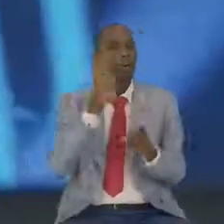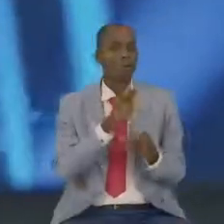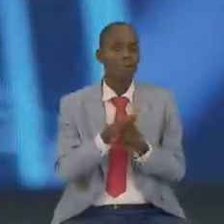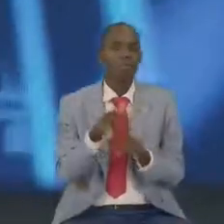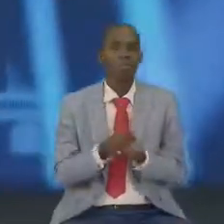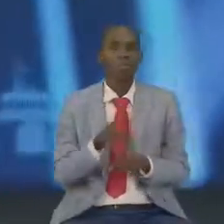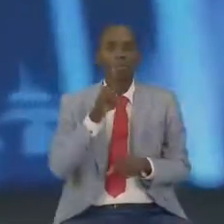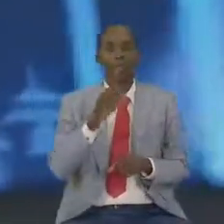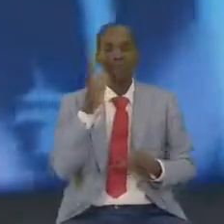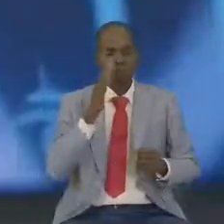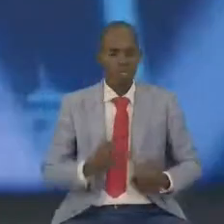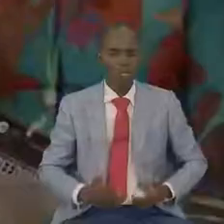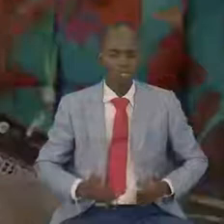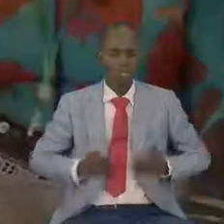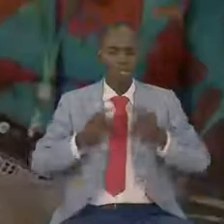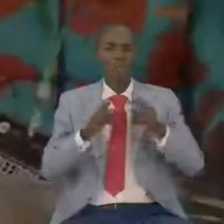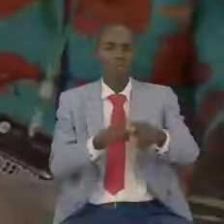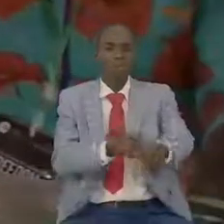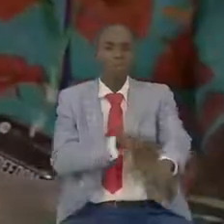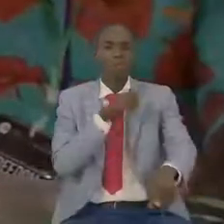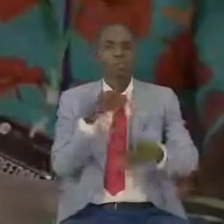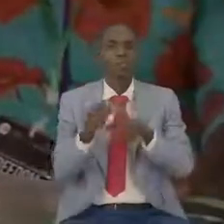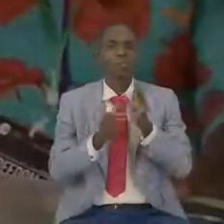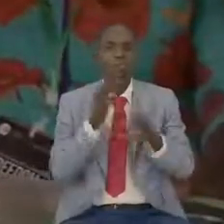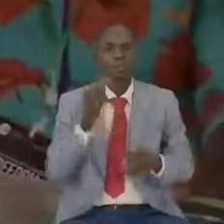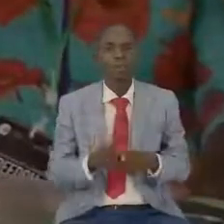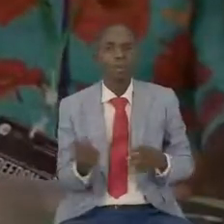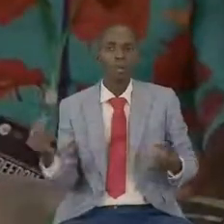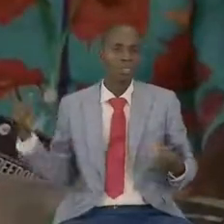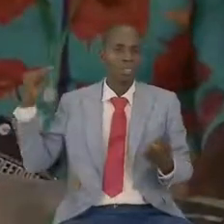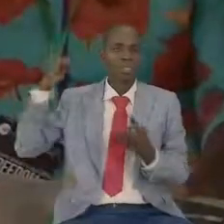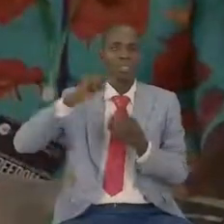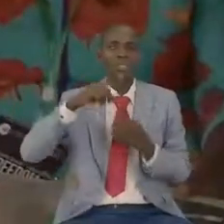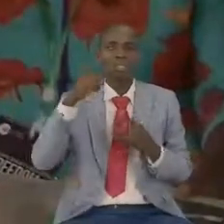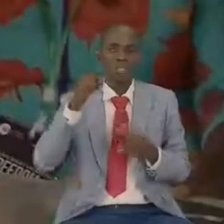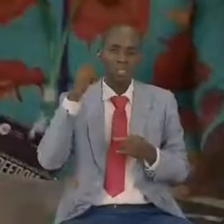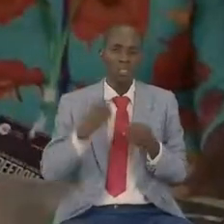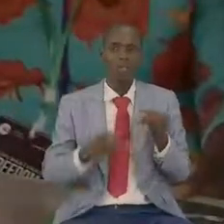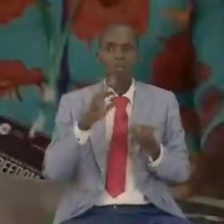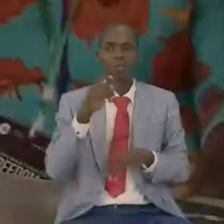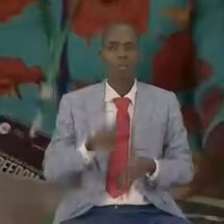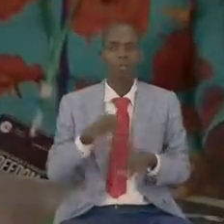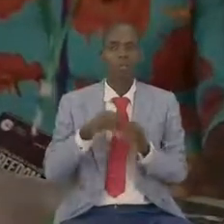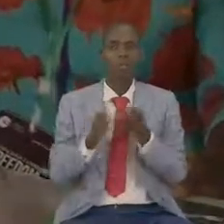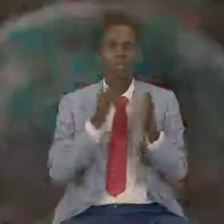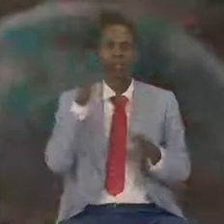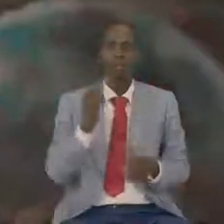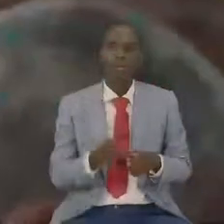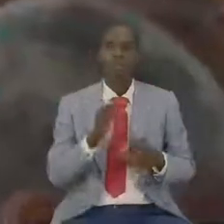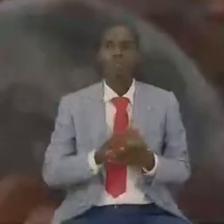Tu vivras longtemps jusqu'à la fin de ton temps au nom de